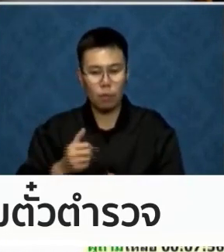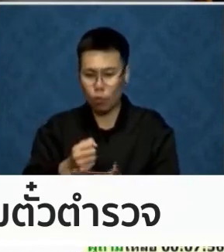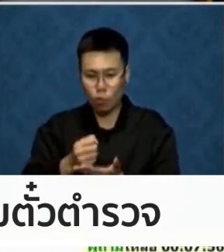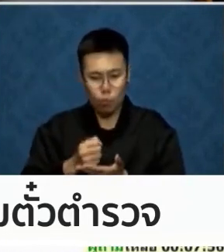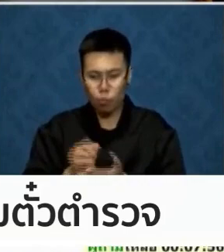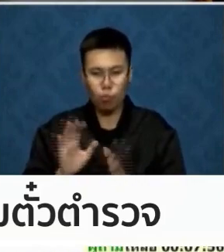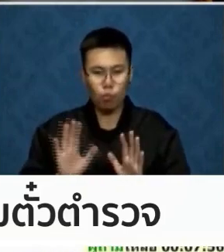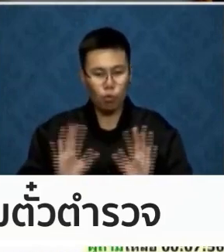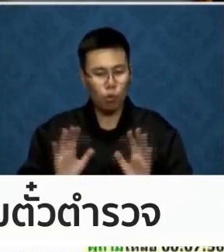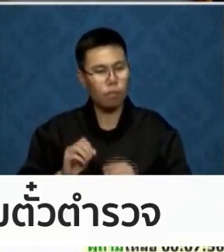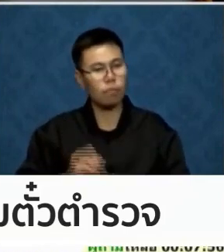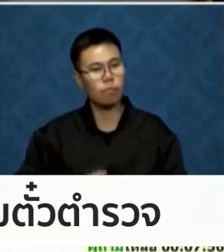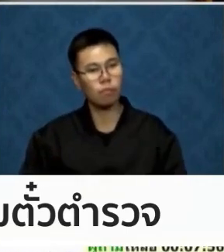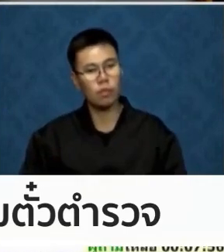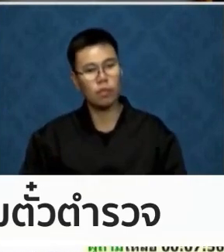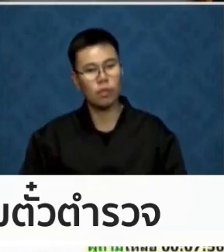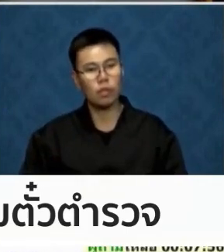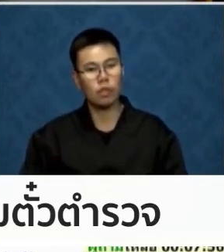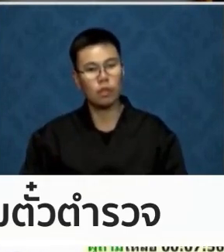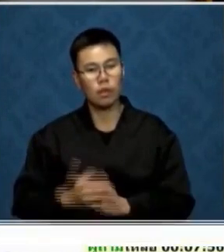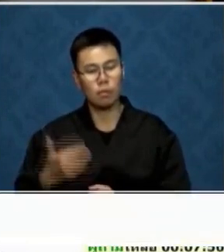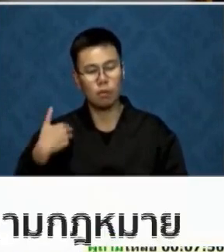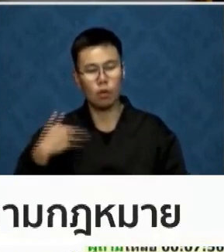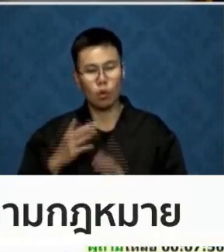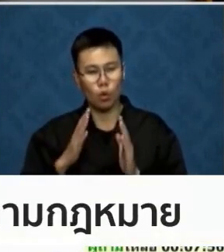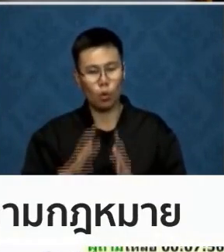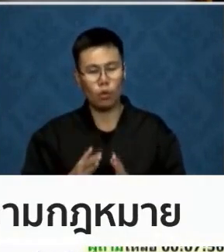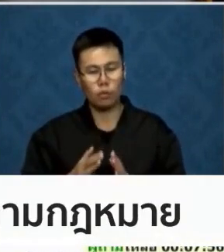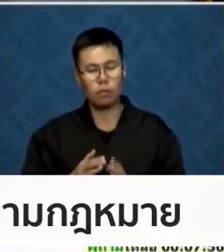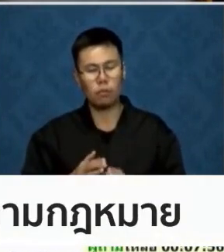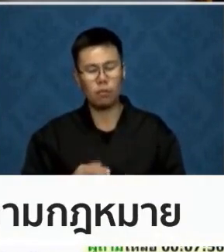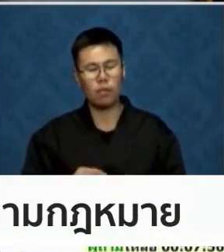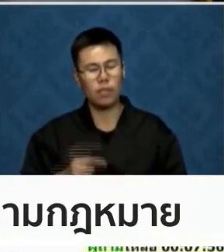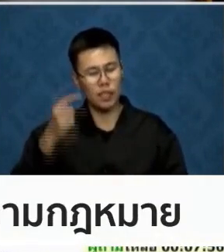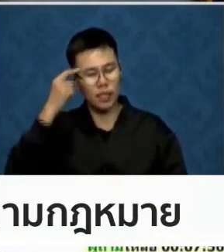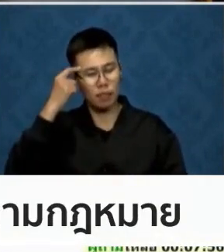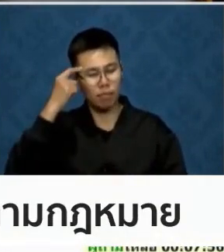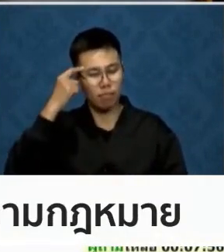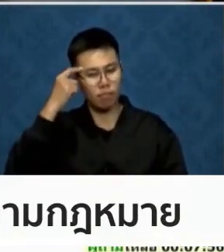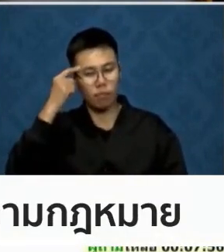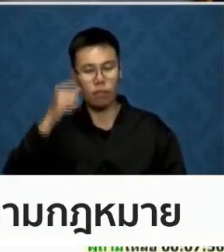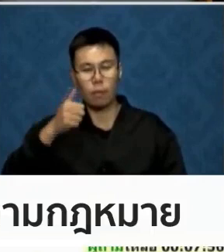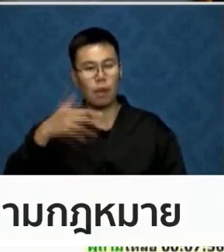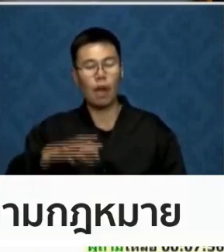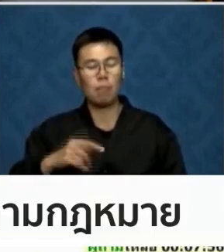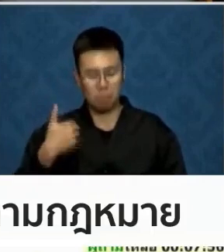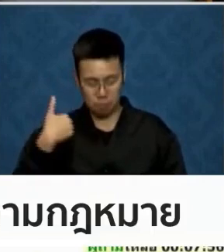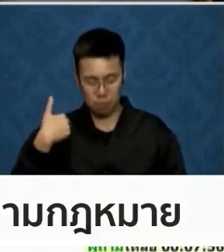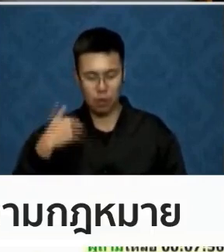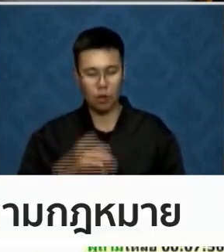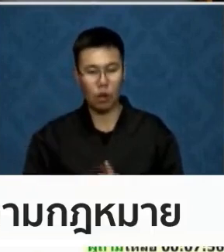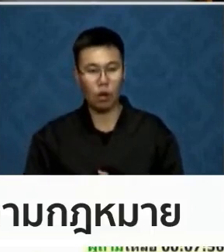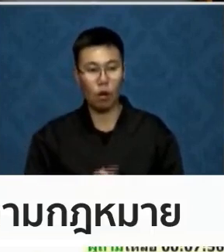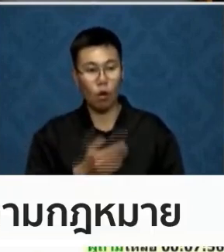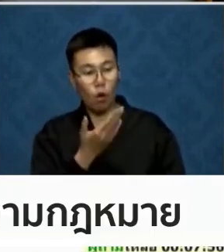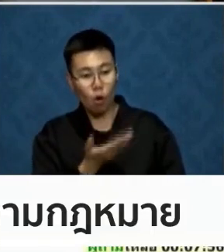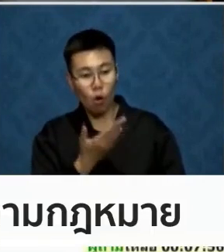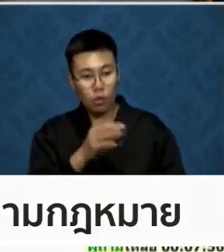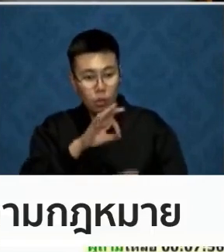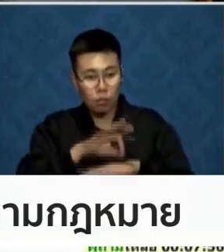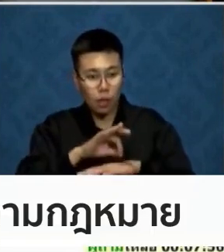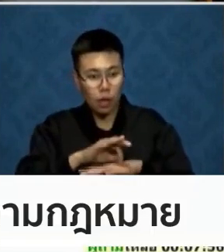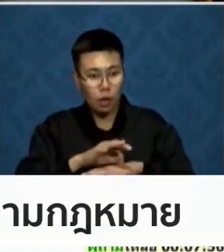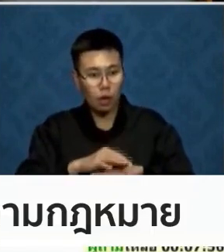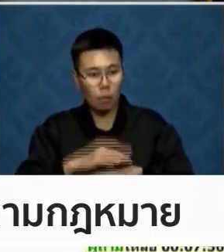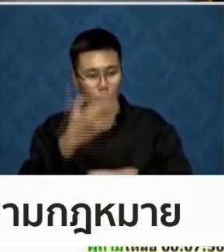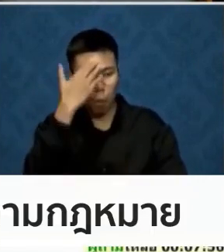จึงมั่นใจว่ามีผู้ผิดหวังอย่างแน่นอนส่วนคำพูดที่ว่าขอตำแหน่งเพราะมันเยอะ